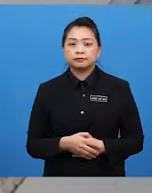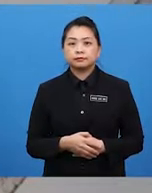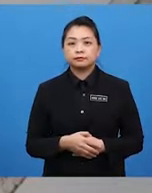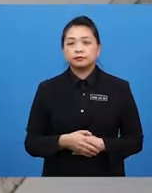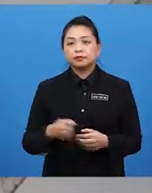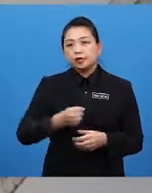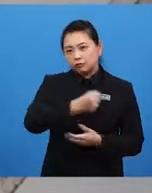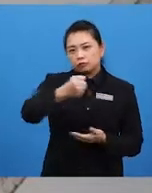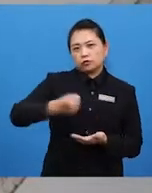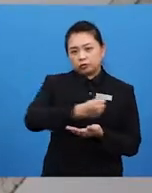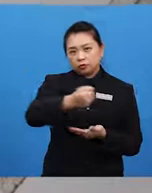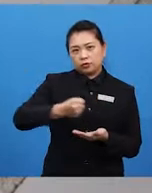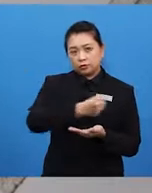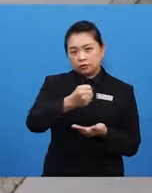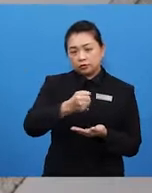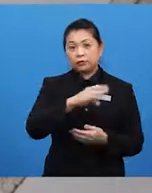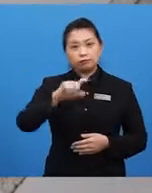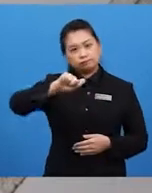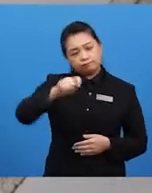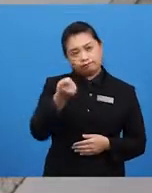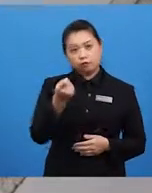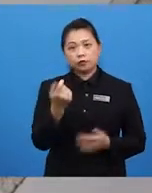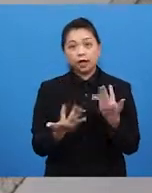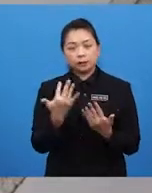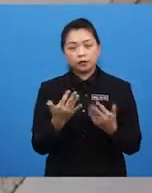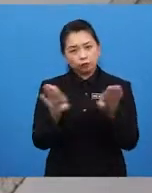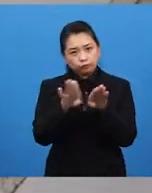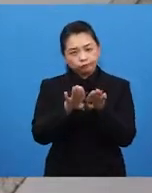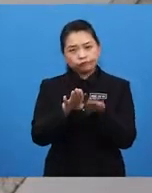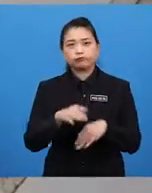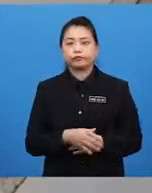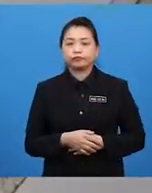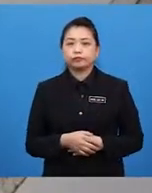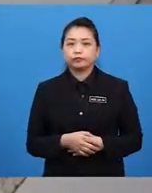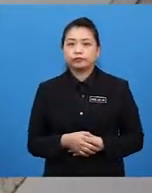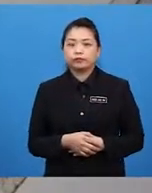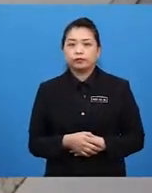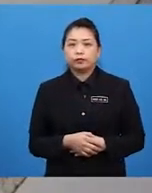Hai kacau sebentar dan matikan api sajikan hai hai